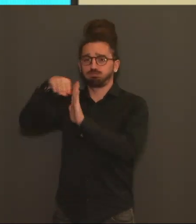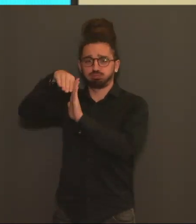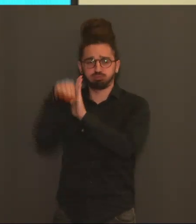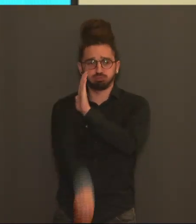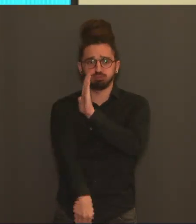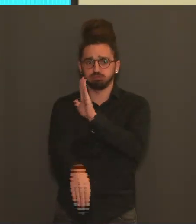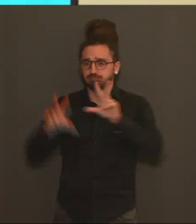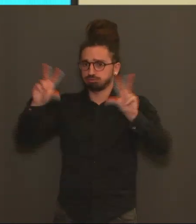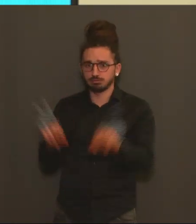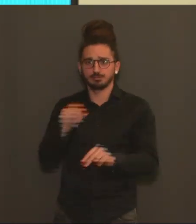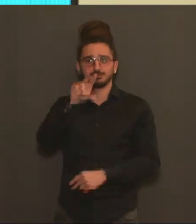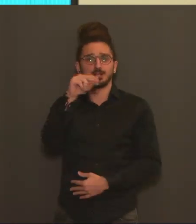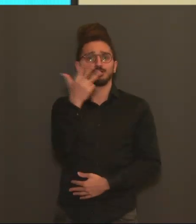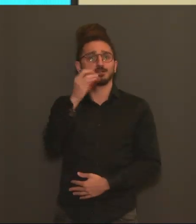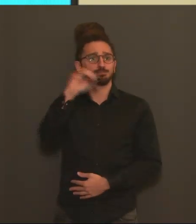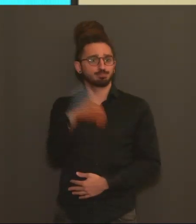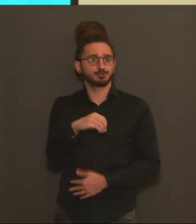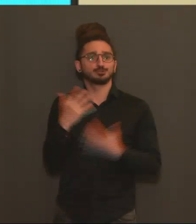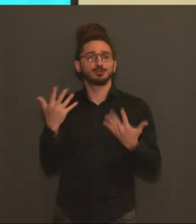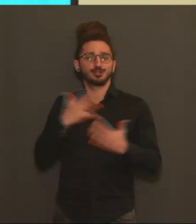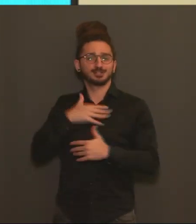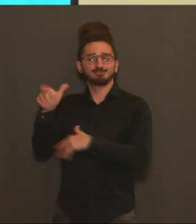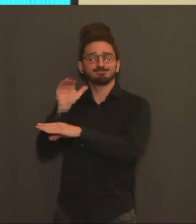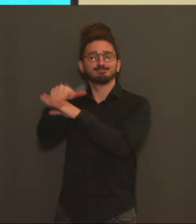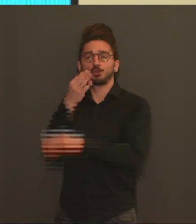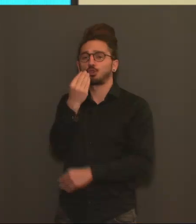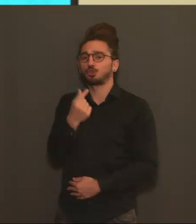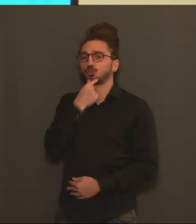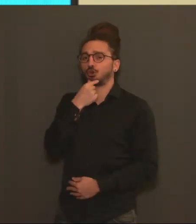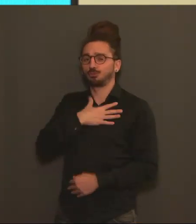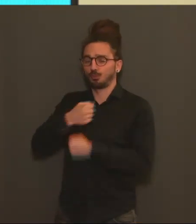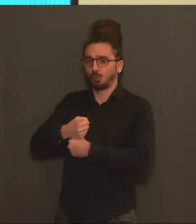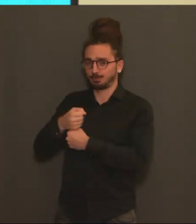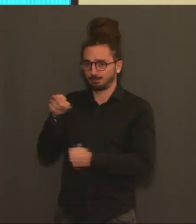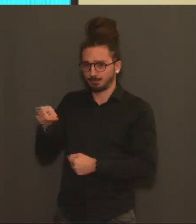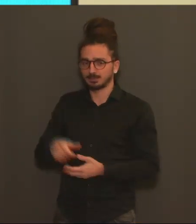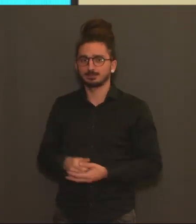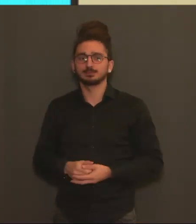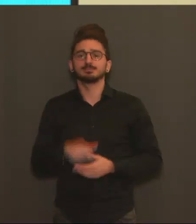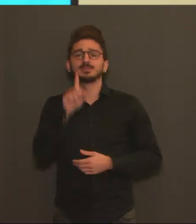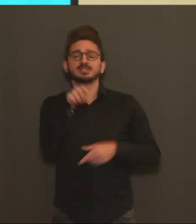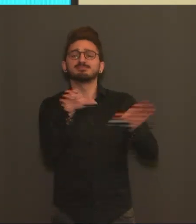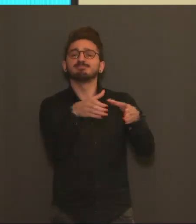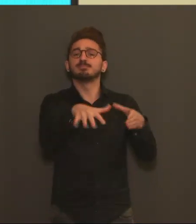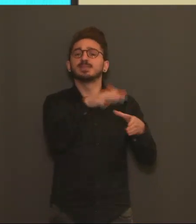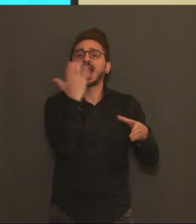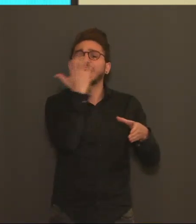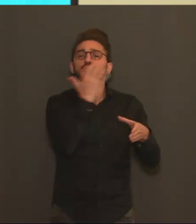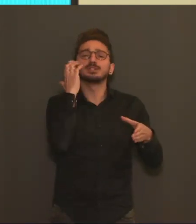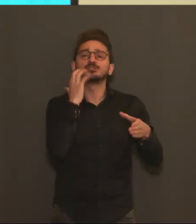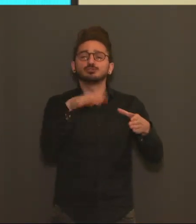de 90 ans. On a encore quelques augmentations, entre autres chez les adolescents, avec plus 14%.